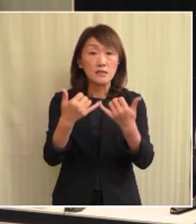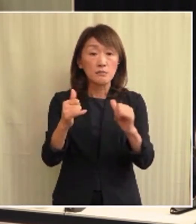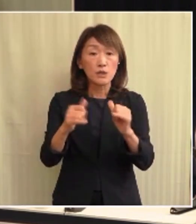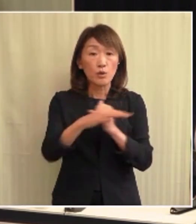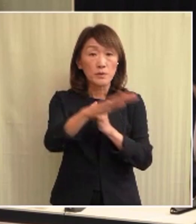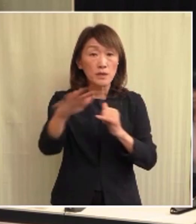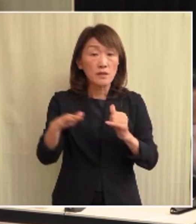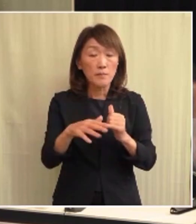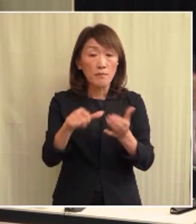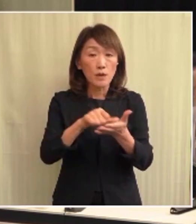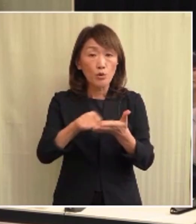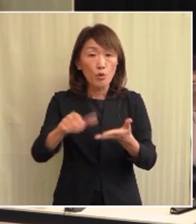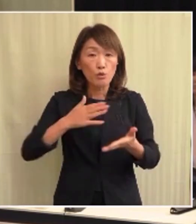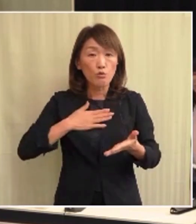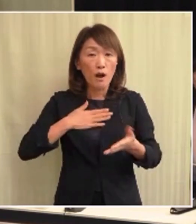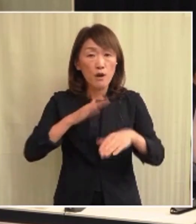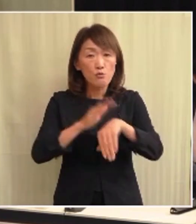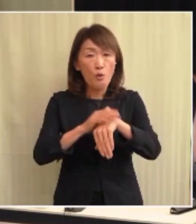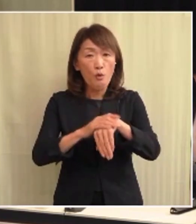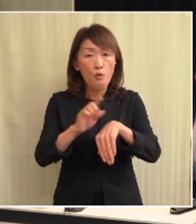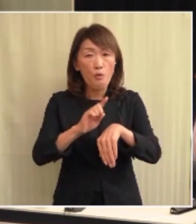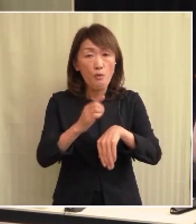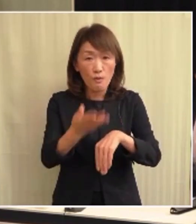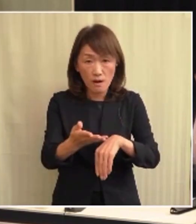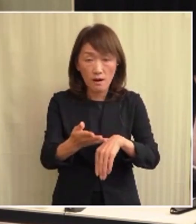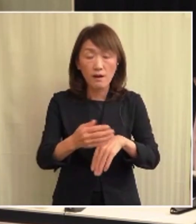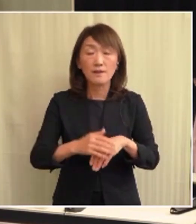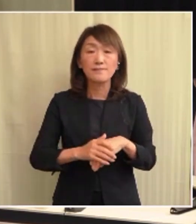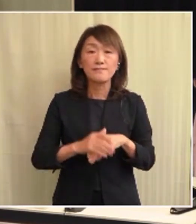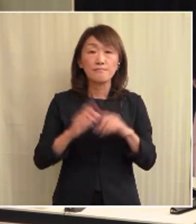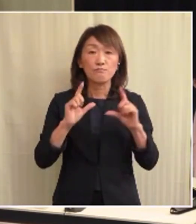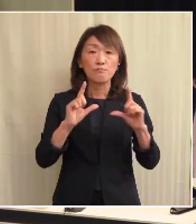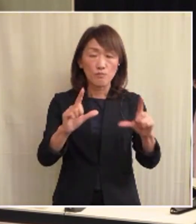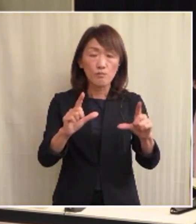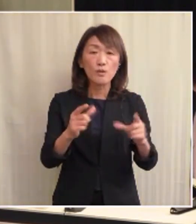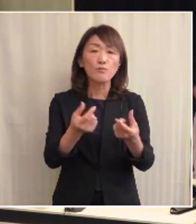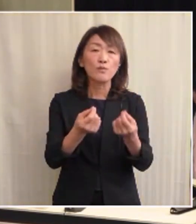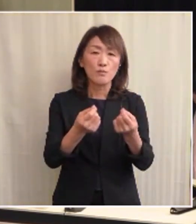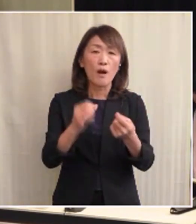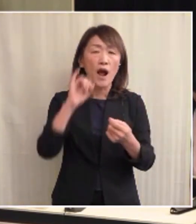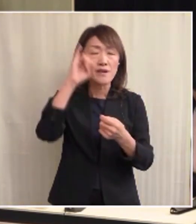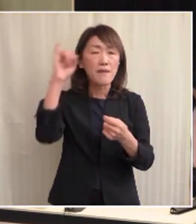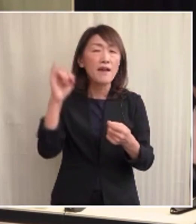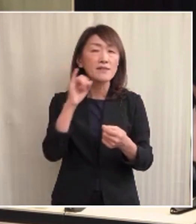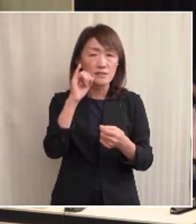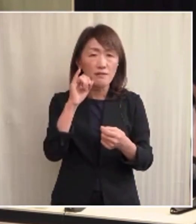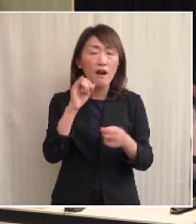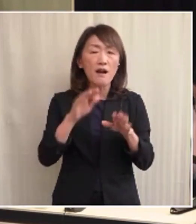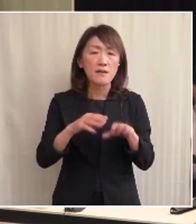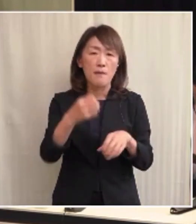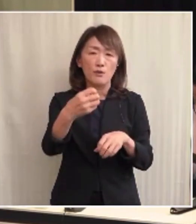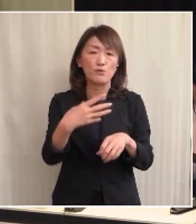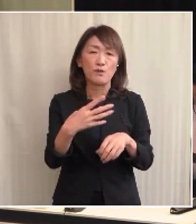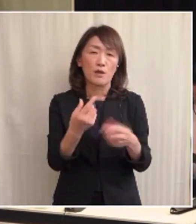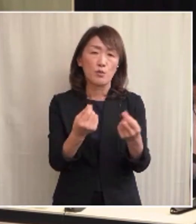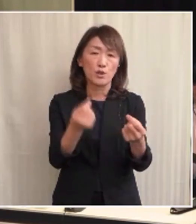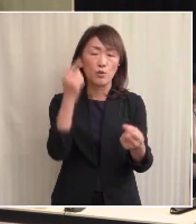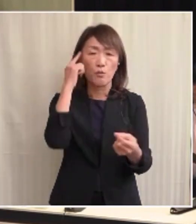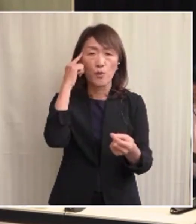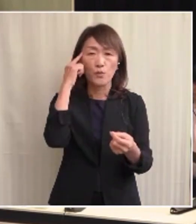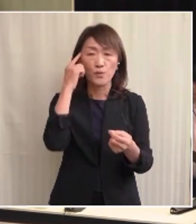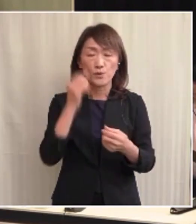ているというふうに分かるというか、 イメージとしてはそういうイメージになろうかと思うんですが、まだそうい